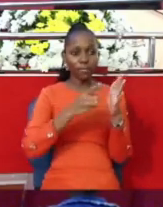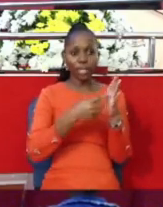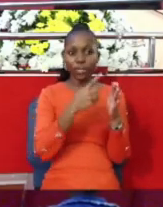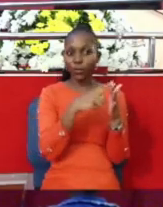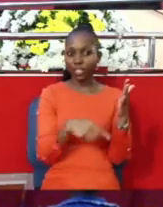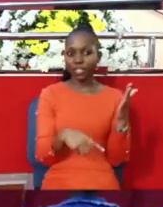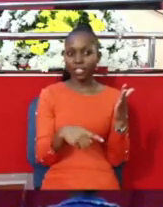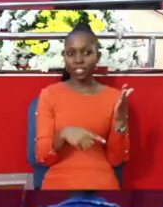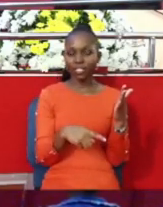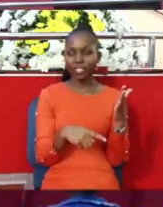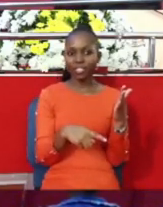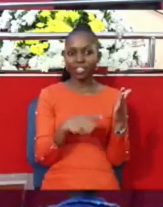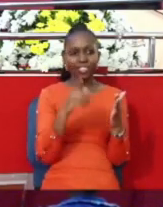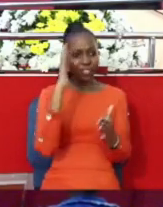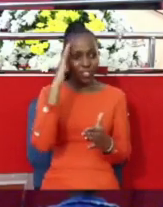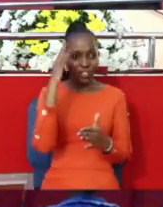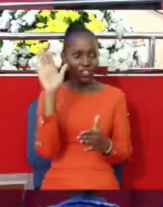anatoka? Amujui?